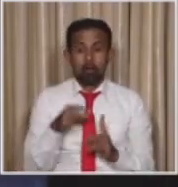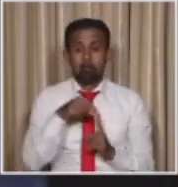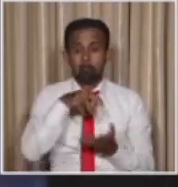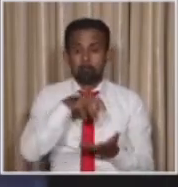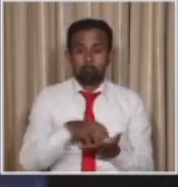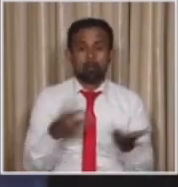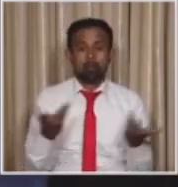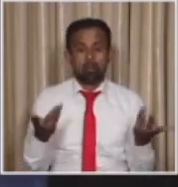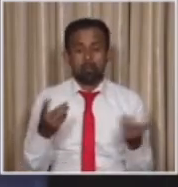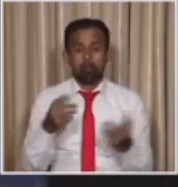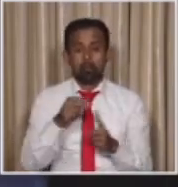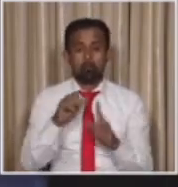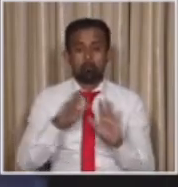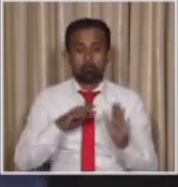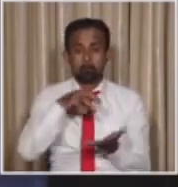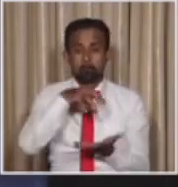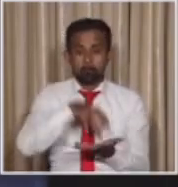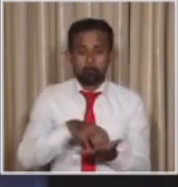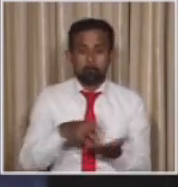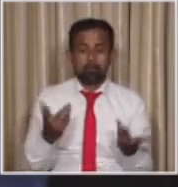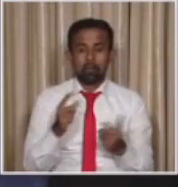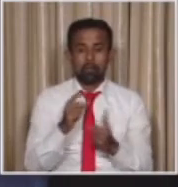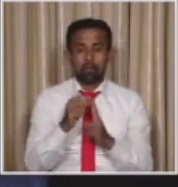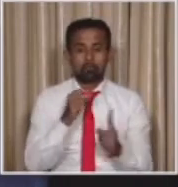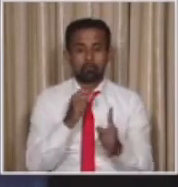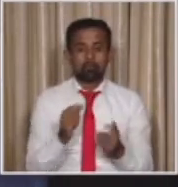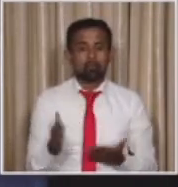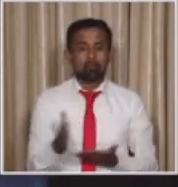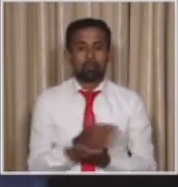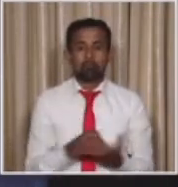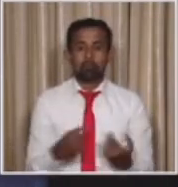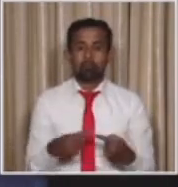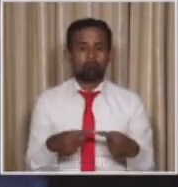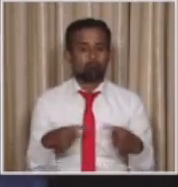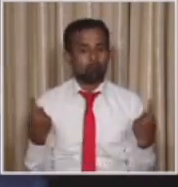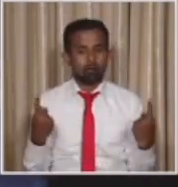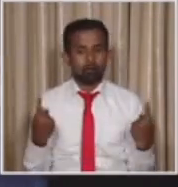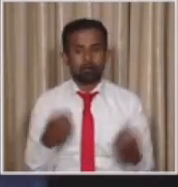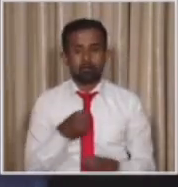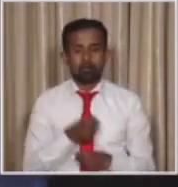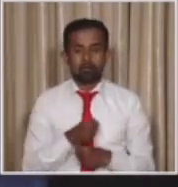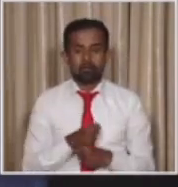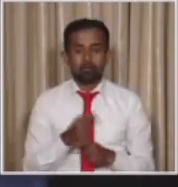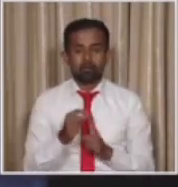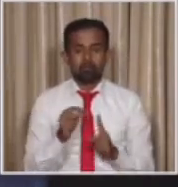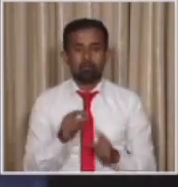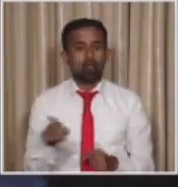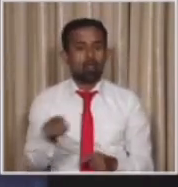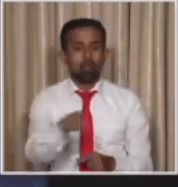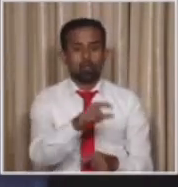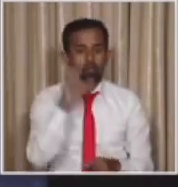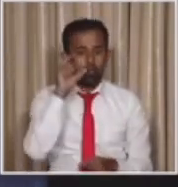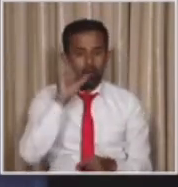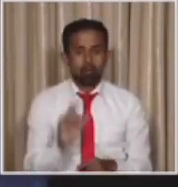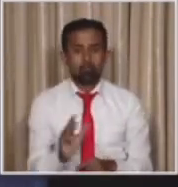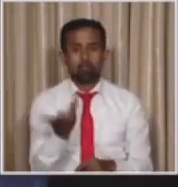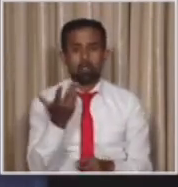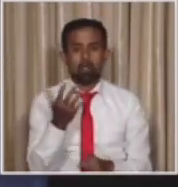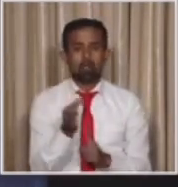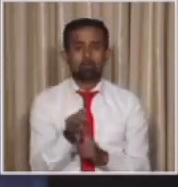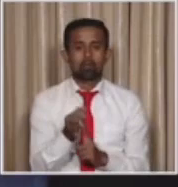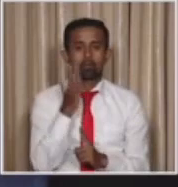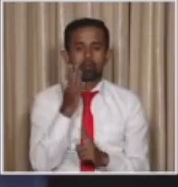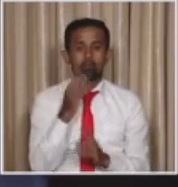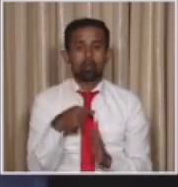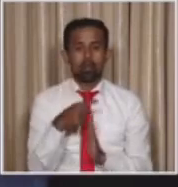ටික නැහැ පළාත් සභා නැහැ පාර්ලිමේන්තුව සම්පූර්ණ විකෘතියක් ආණ්ඩුවට පාර්ලිමේන්තුවේ ඉන්නේ කවුද කියලා හොයාගන්න බෑ ජනාධිපතිවරයා